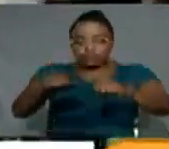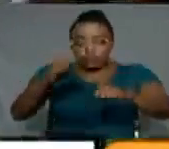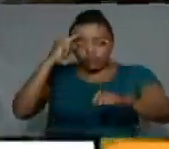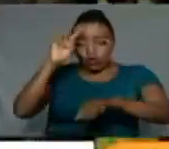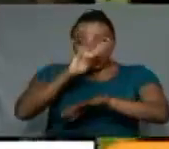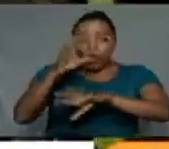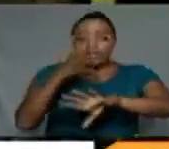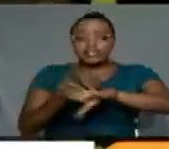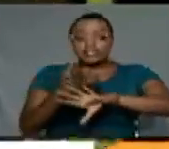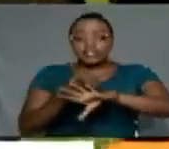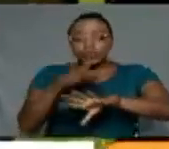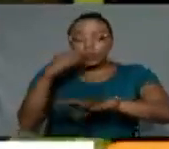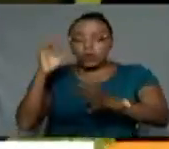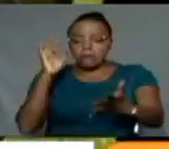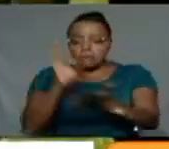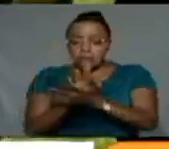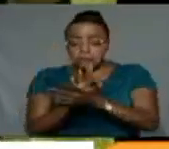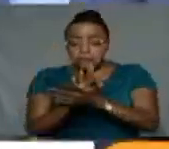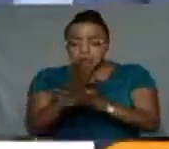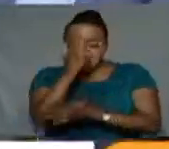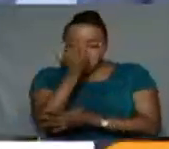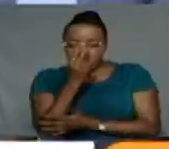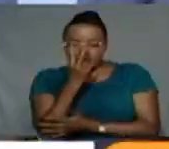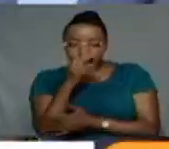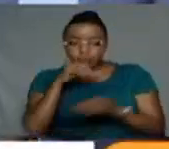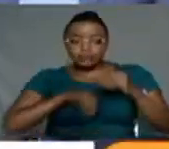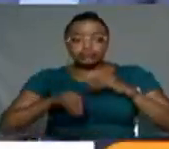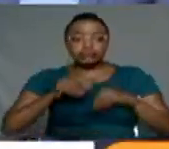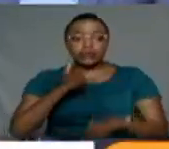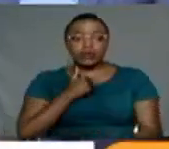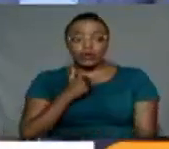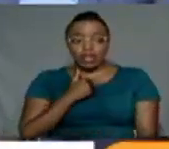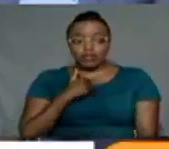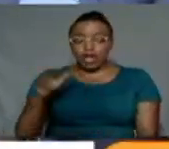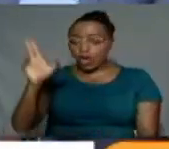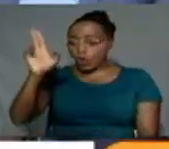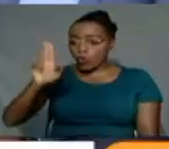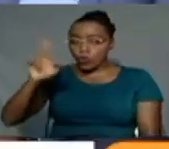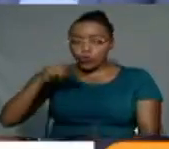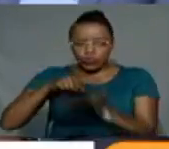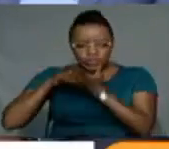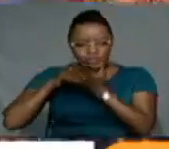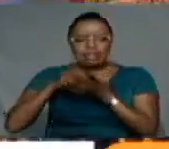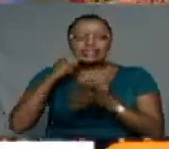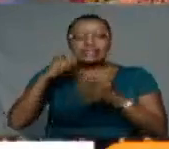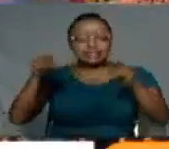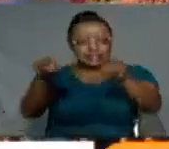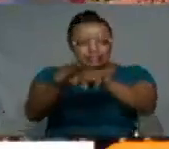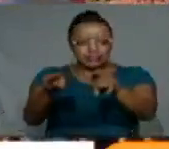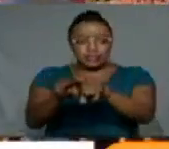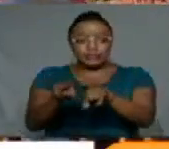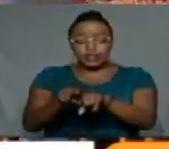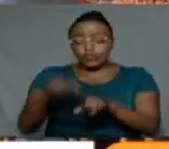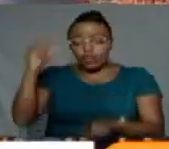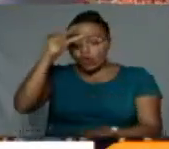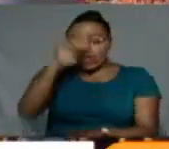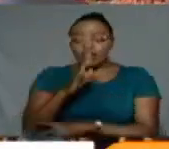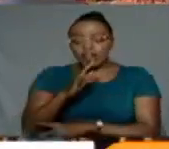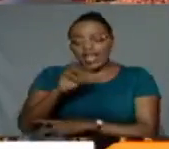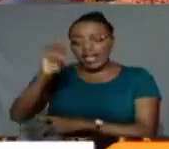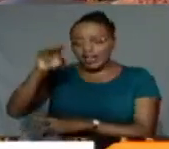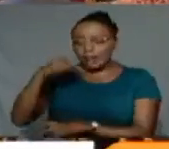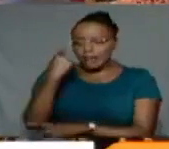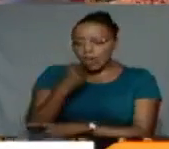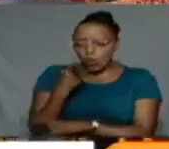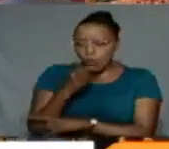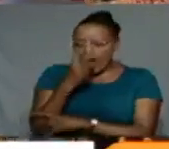Waititu aliyefurushwa kutokana na madai ya ufisadi, Kenyatta anasisitiza wembe ni huo huo kwa magavana na wabunge wanaotuhumiwa